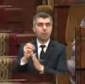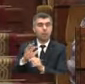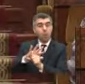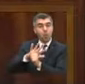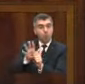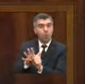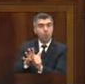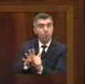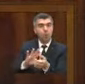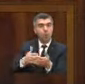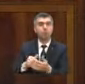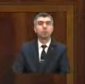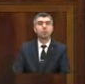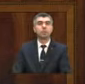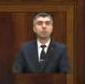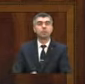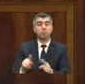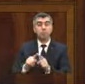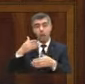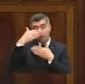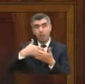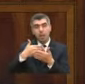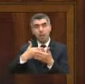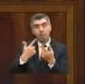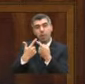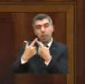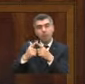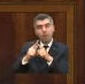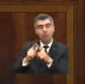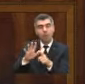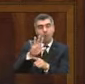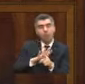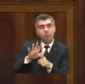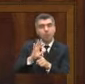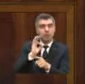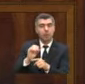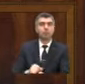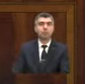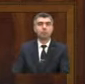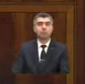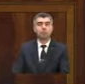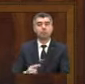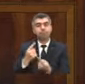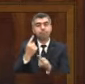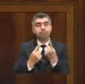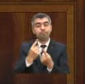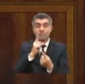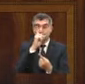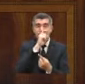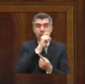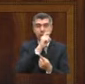الجائحة، تمكن المغرب من تخفيف تداعيات هذه الجائحة وتجنب الأسوأ